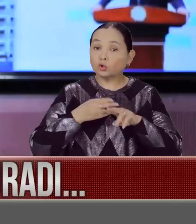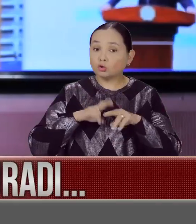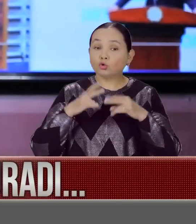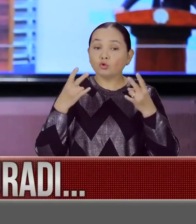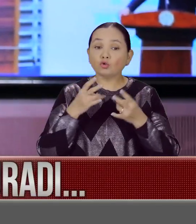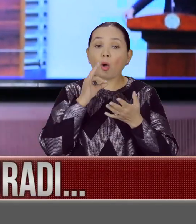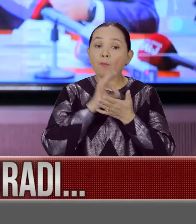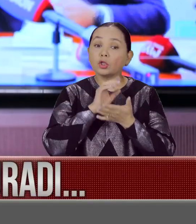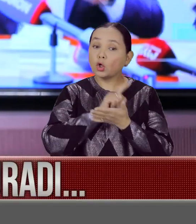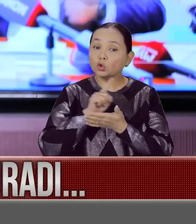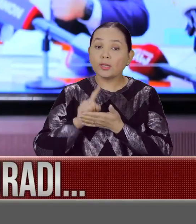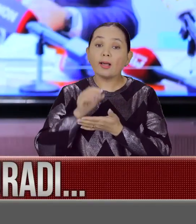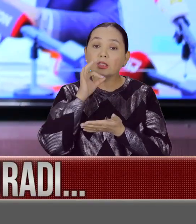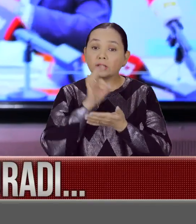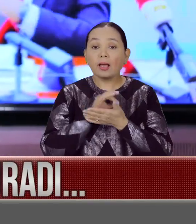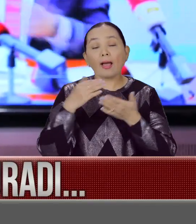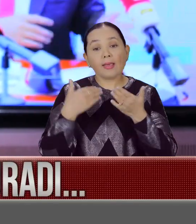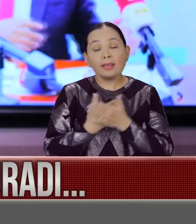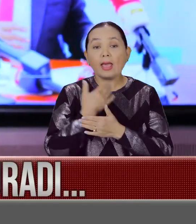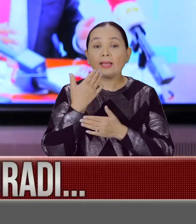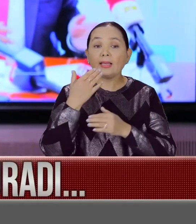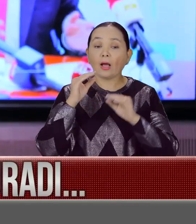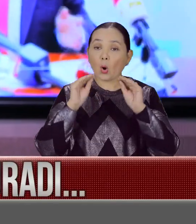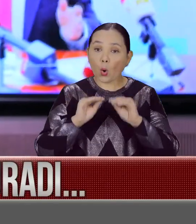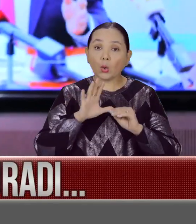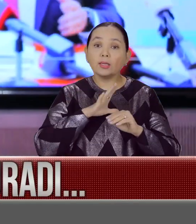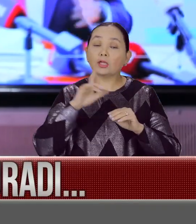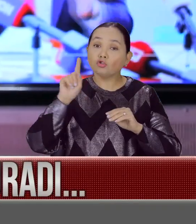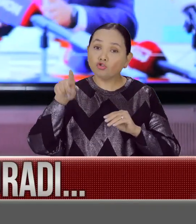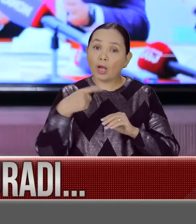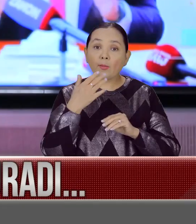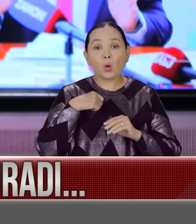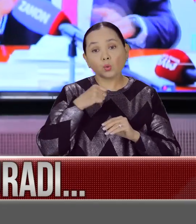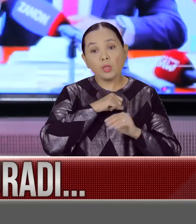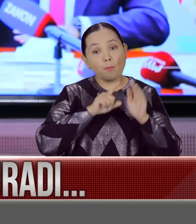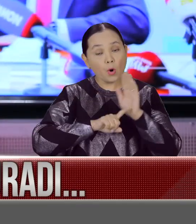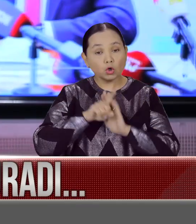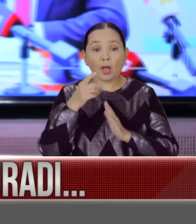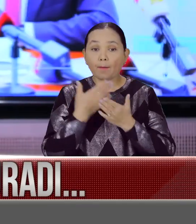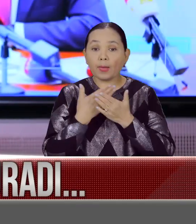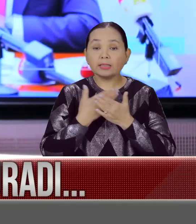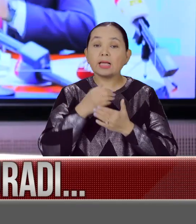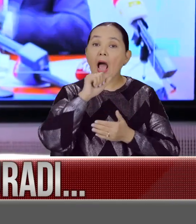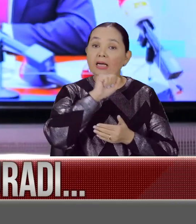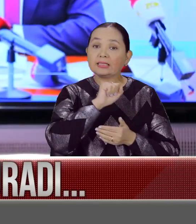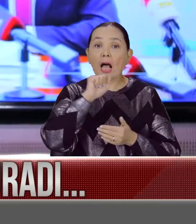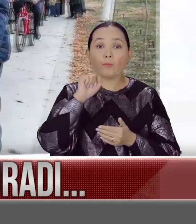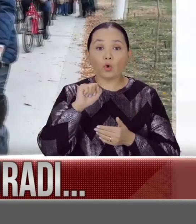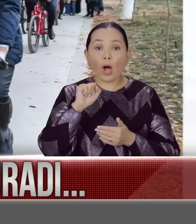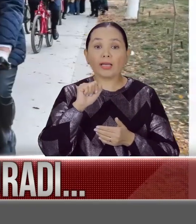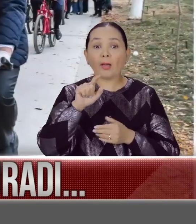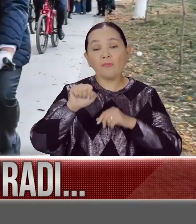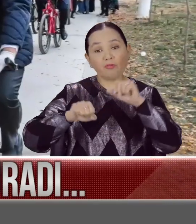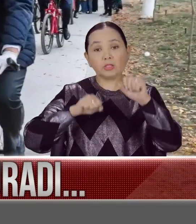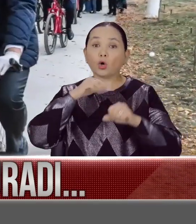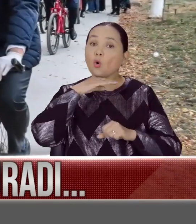ham mutasaddi va rahbarlar zimmasiga yangi talab qo'yildi. Sportga jalb qilishni avvalo o'zidan boshlash. Masalan, Aziz Abduhakimovni